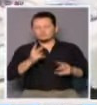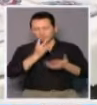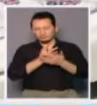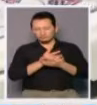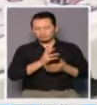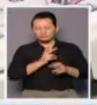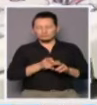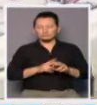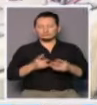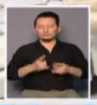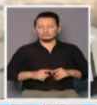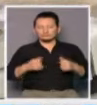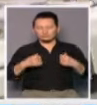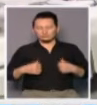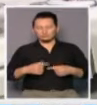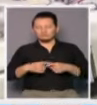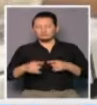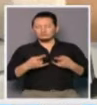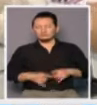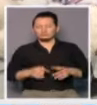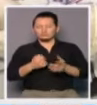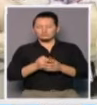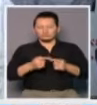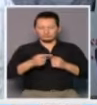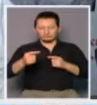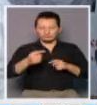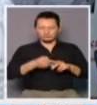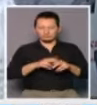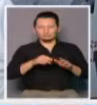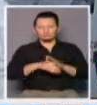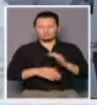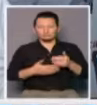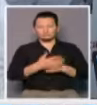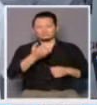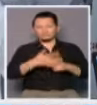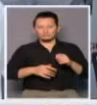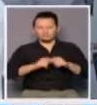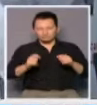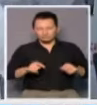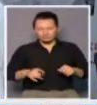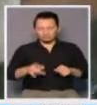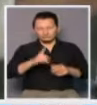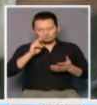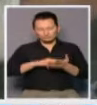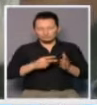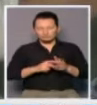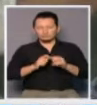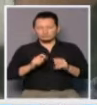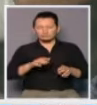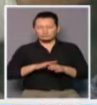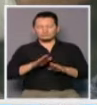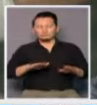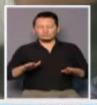от приема покоя до родового зала. Теперь, благодаря новому симуляционному центру, в регионе планируется свести к нулю